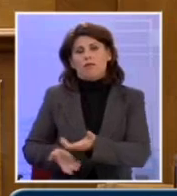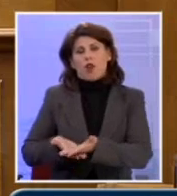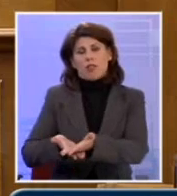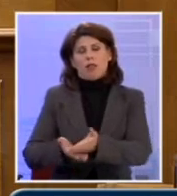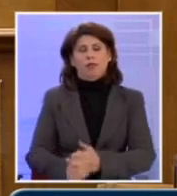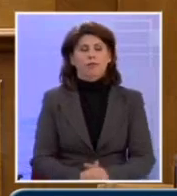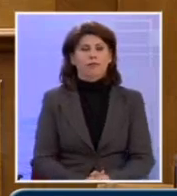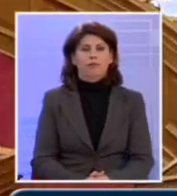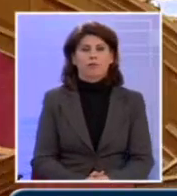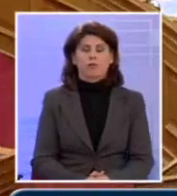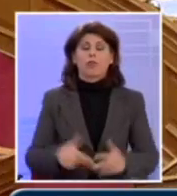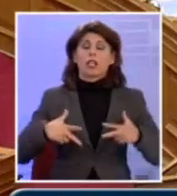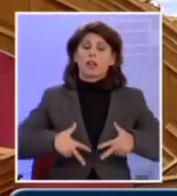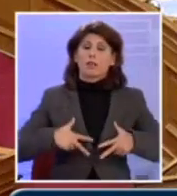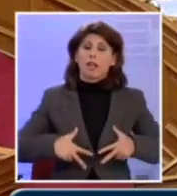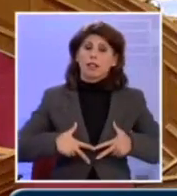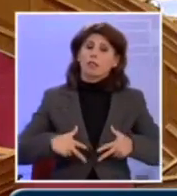υλοποιεί αυτό για το οποίο